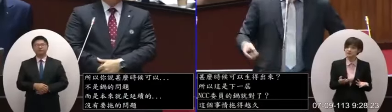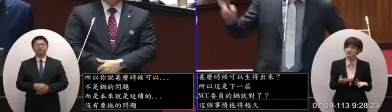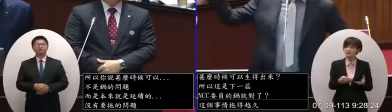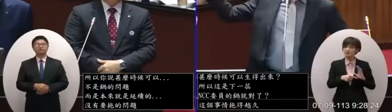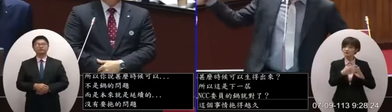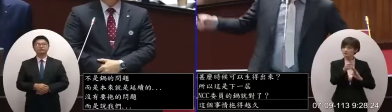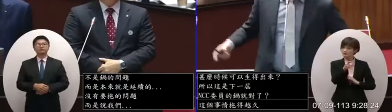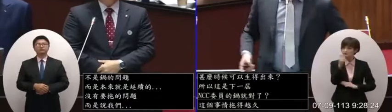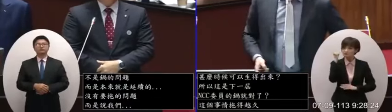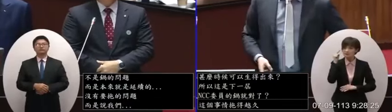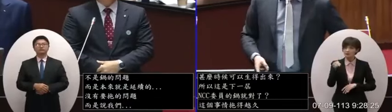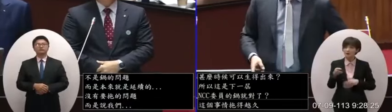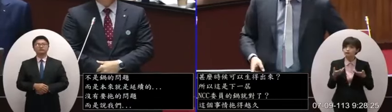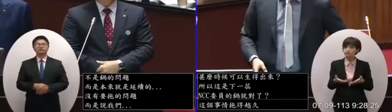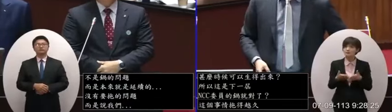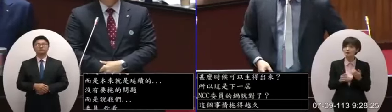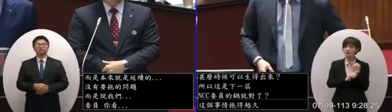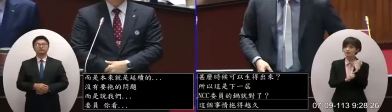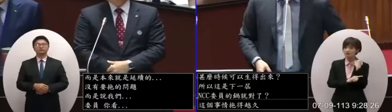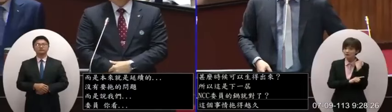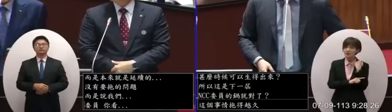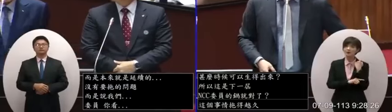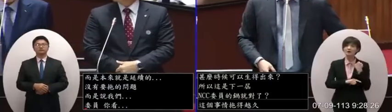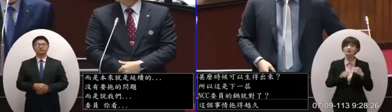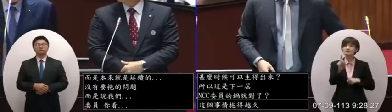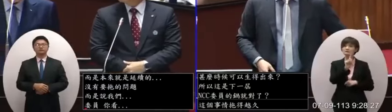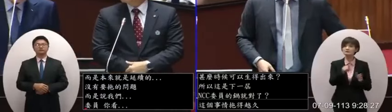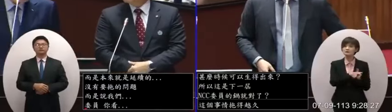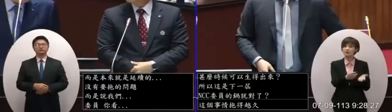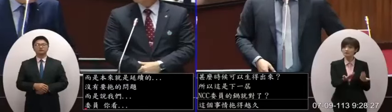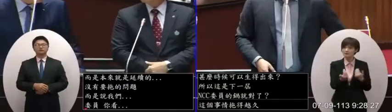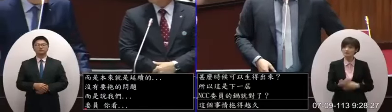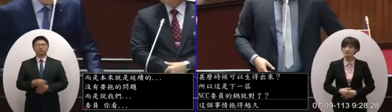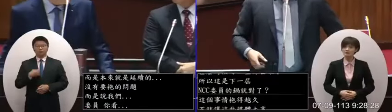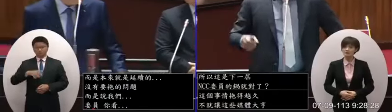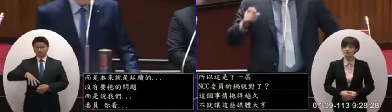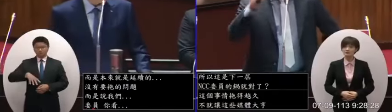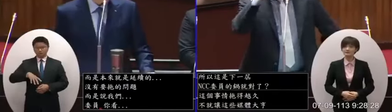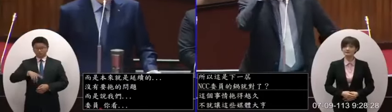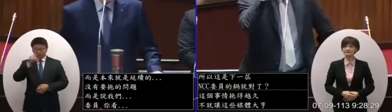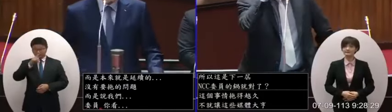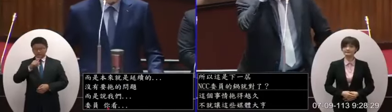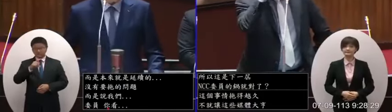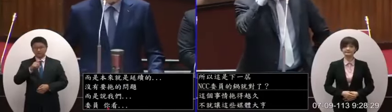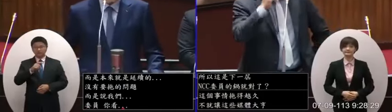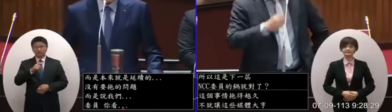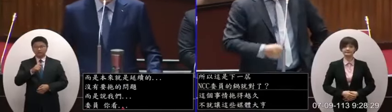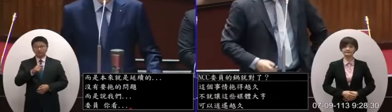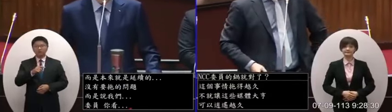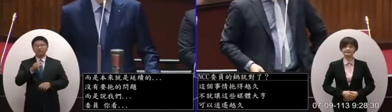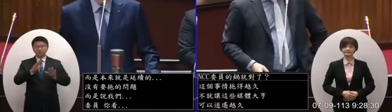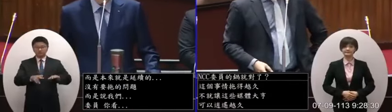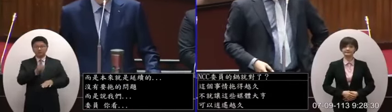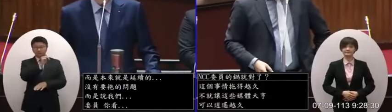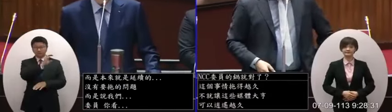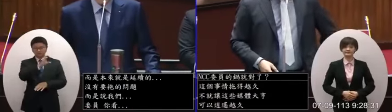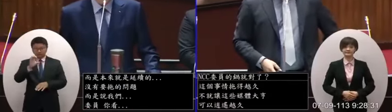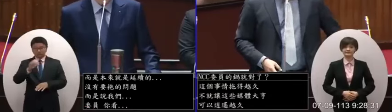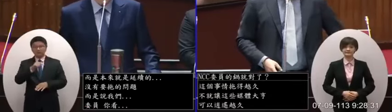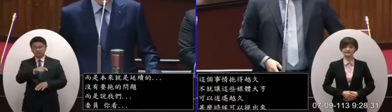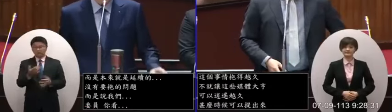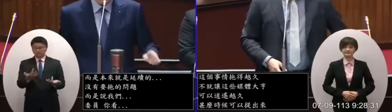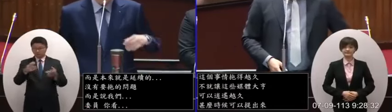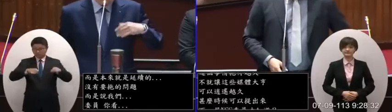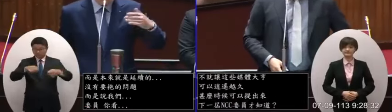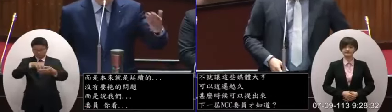为这么重要的法案什么时候应该提出来？ 好，我会先了解现在通传会进行的草